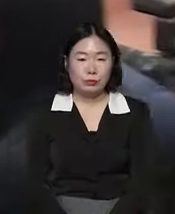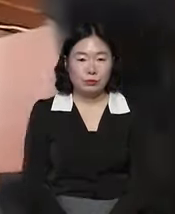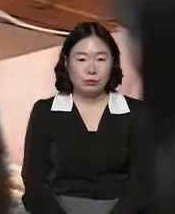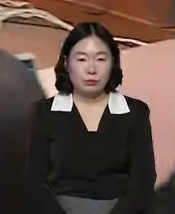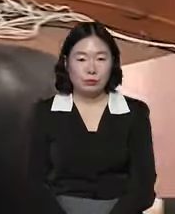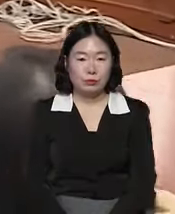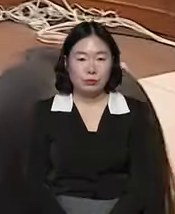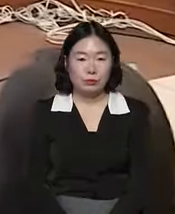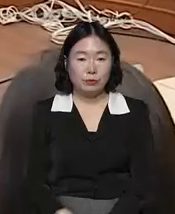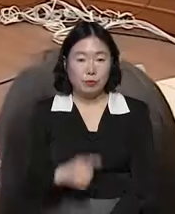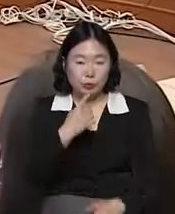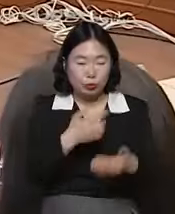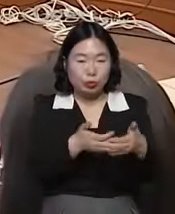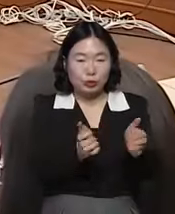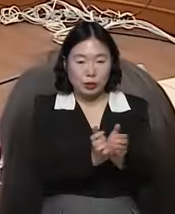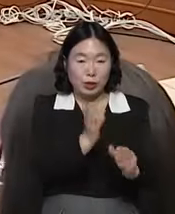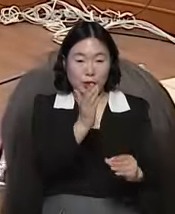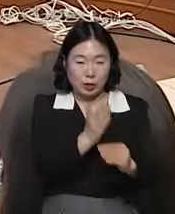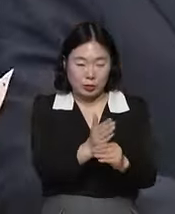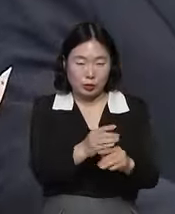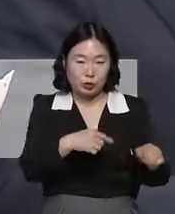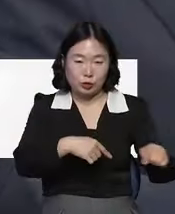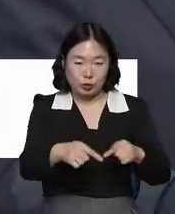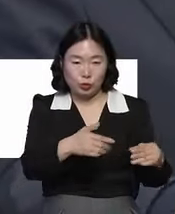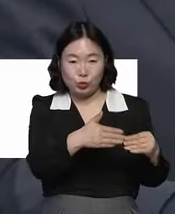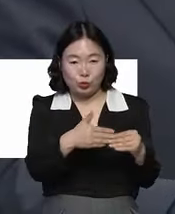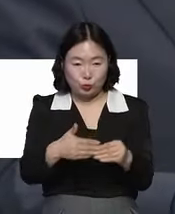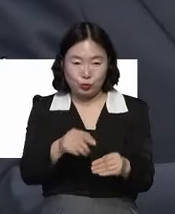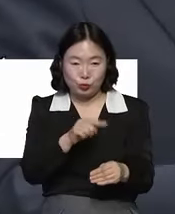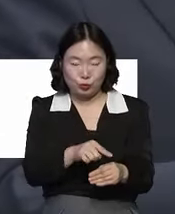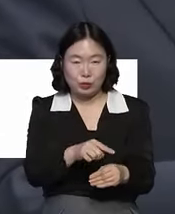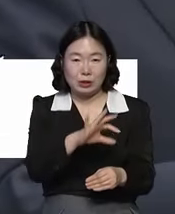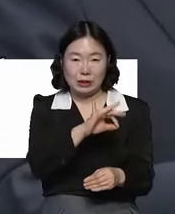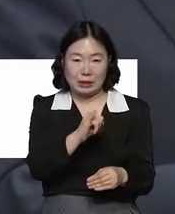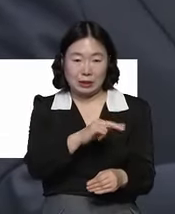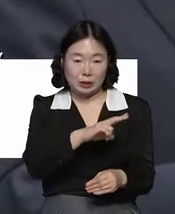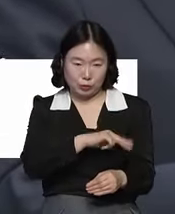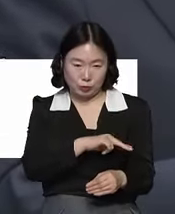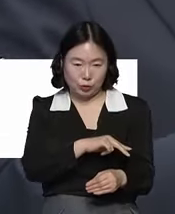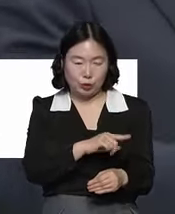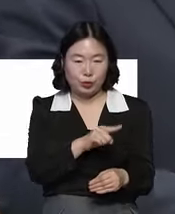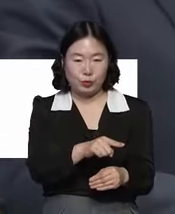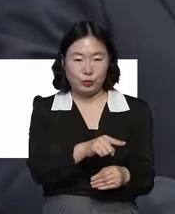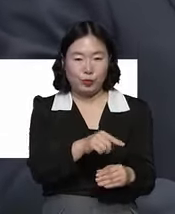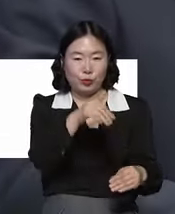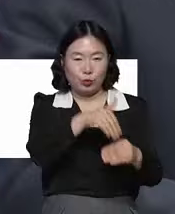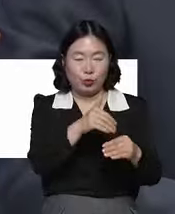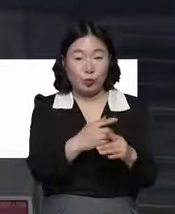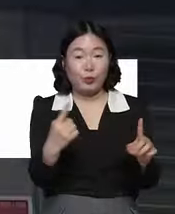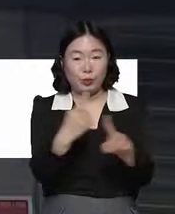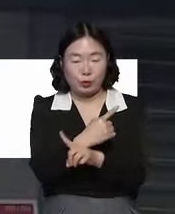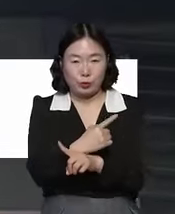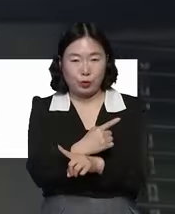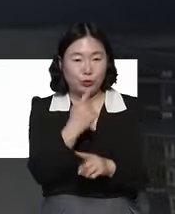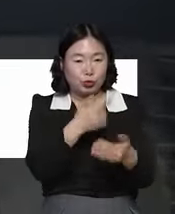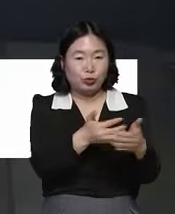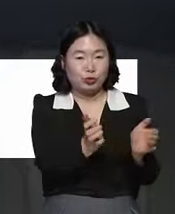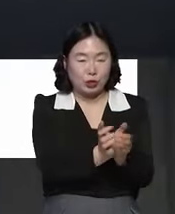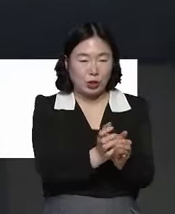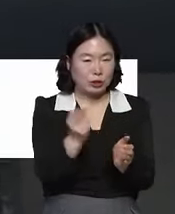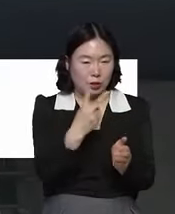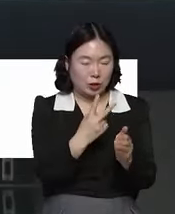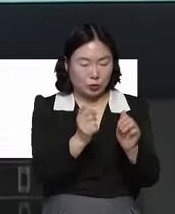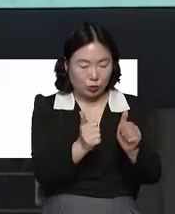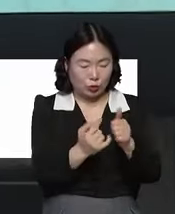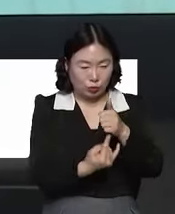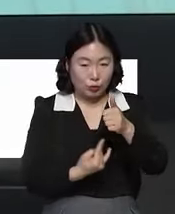기자입니다 민주당 핵심 지도부인 이개호 정체기 의장에 대한 단수 공천이 뒤집혔습니다 민주당 제 시민은